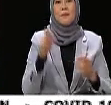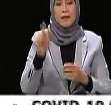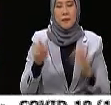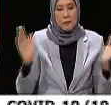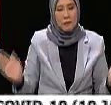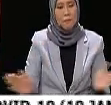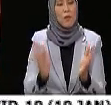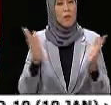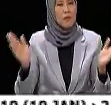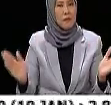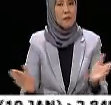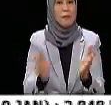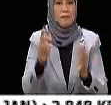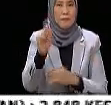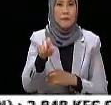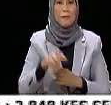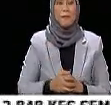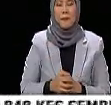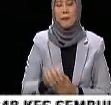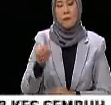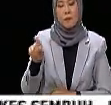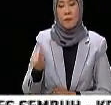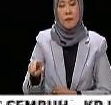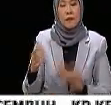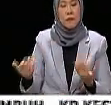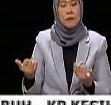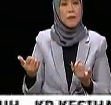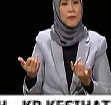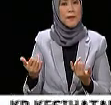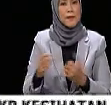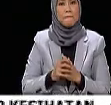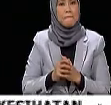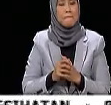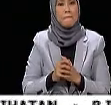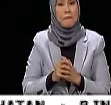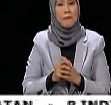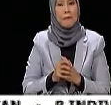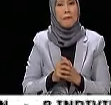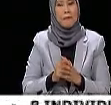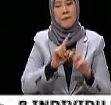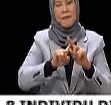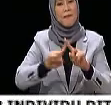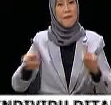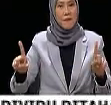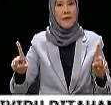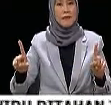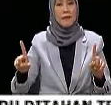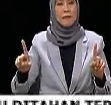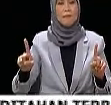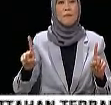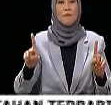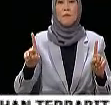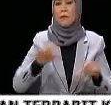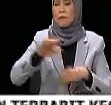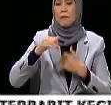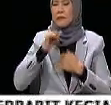Ih naik am menyentuh tentang ini membawa jika kita kepada persoalan berkenaan dengan perbedaan dan Betapa